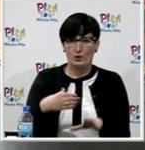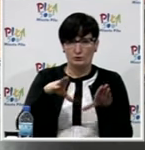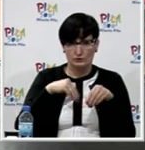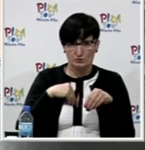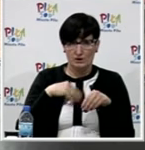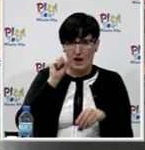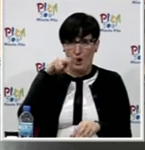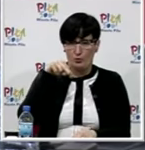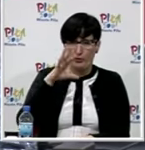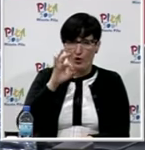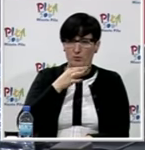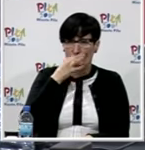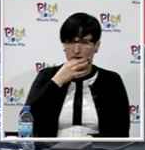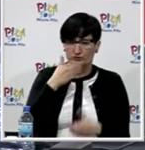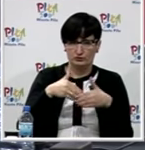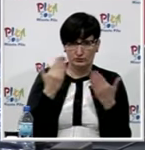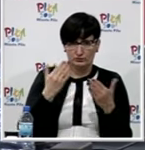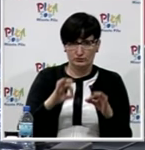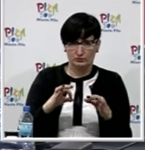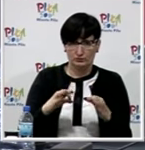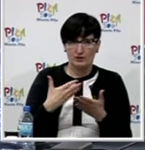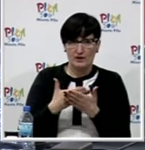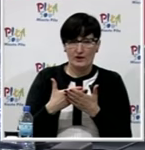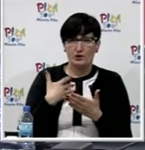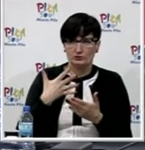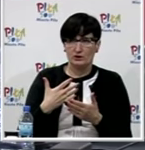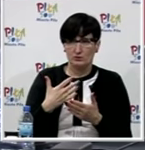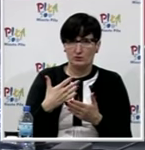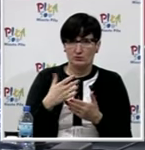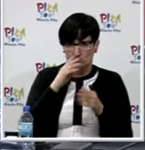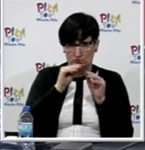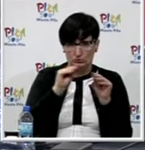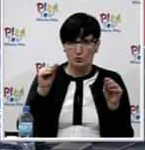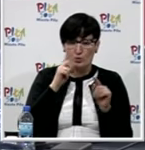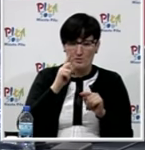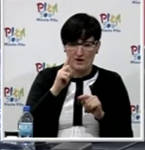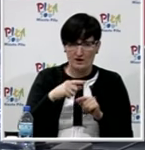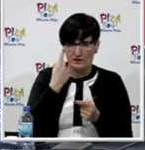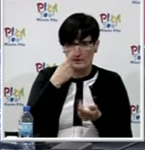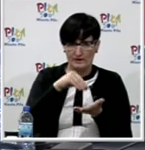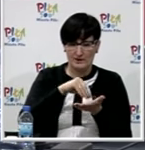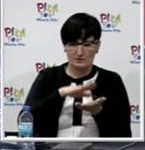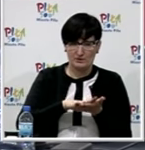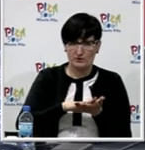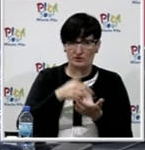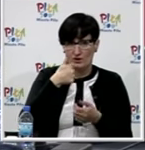dzisiejszym, ja chciałbym zwrócić uwagę na kwestię zapisu jednego z tej autopoprawek.